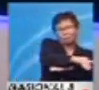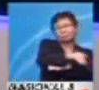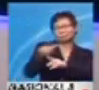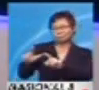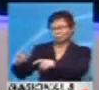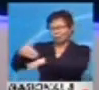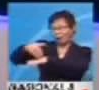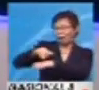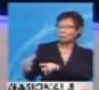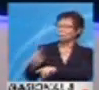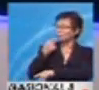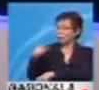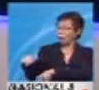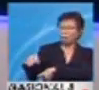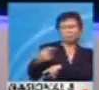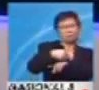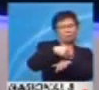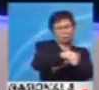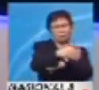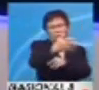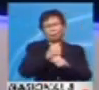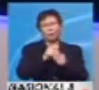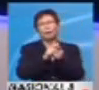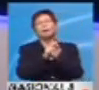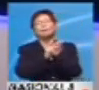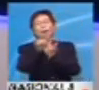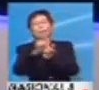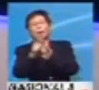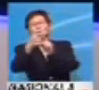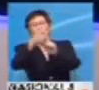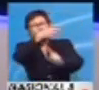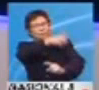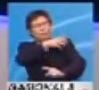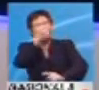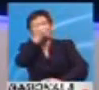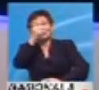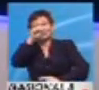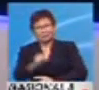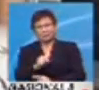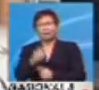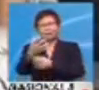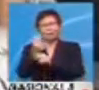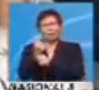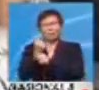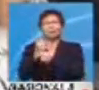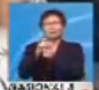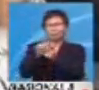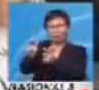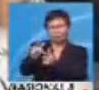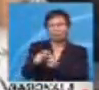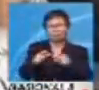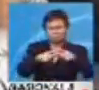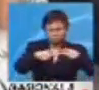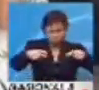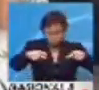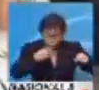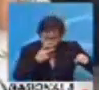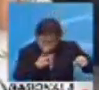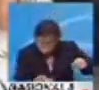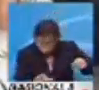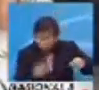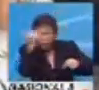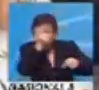silatnya mendapat kebenaran daripada pihak berkuasa Afrika Selatan bila berkata serpihan yang dijumpai di Afrika Selatan itu